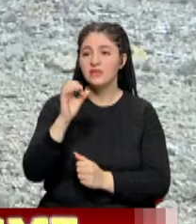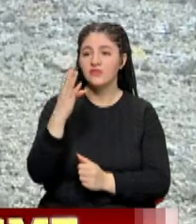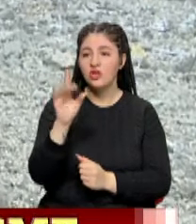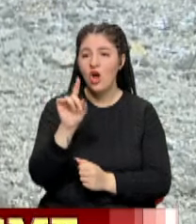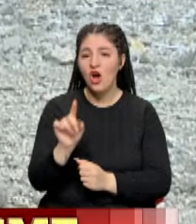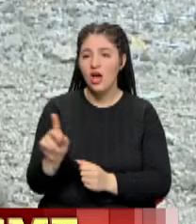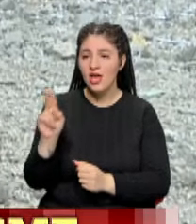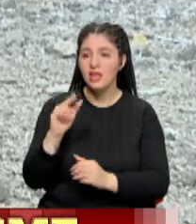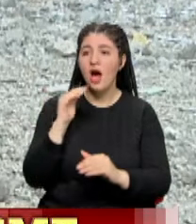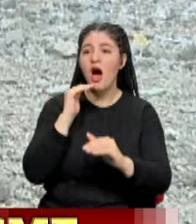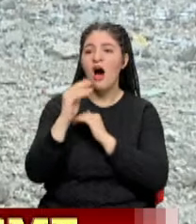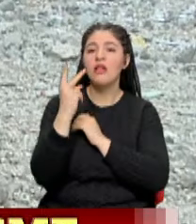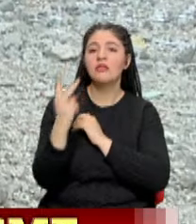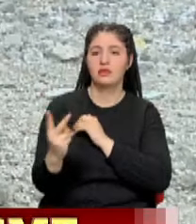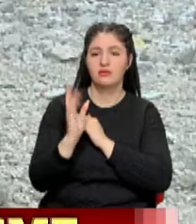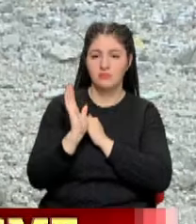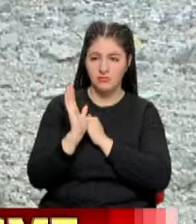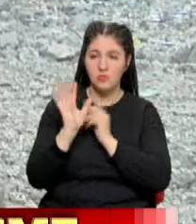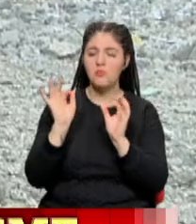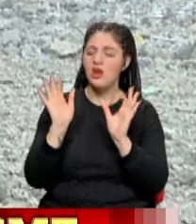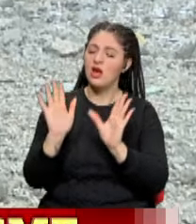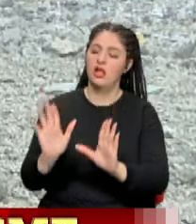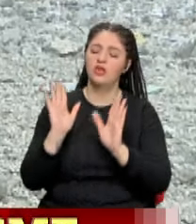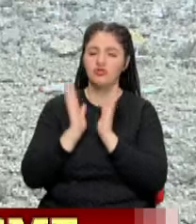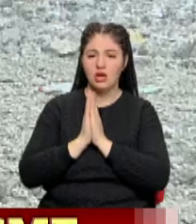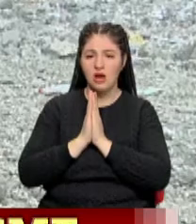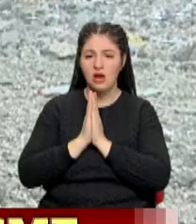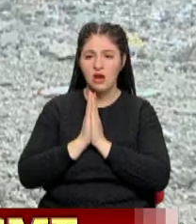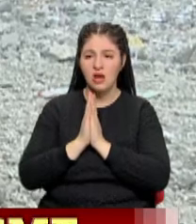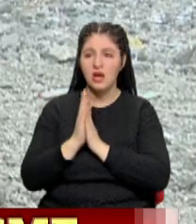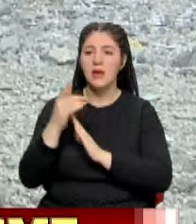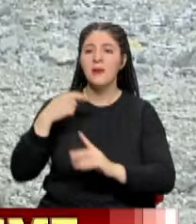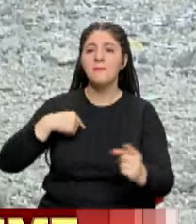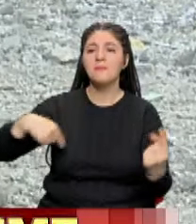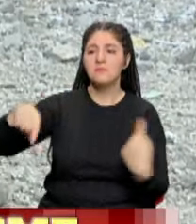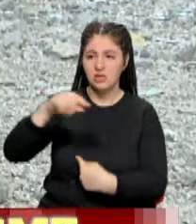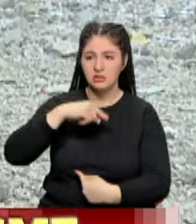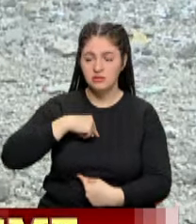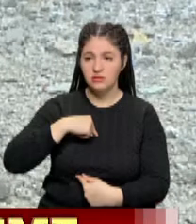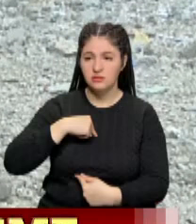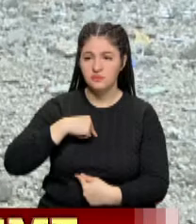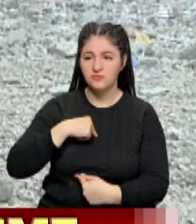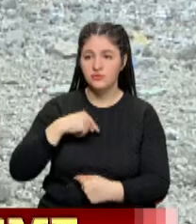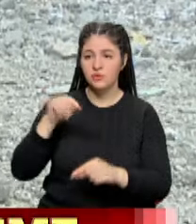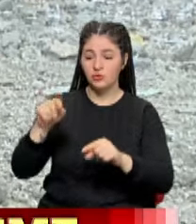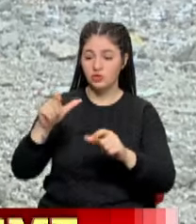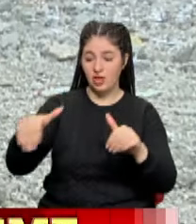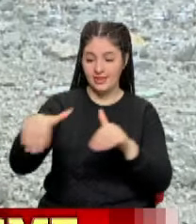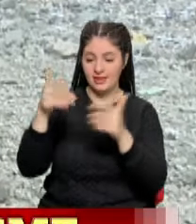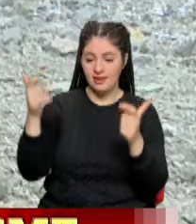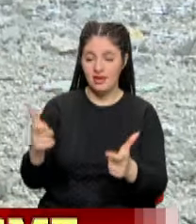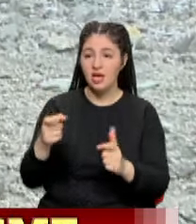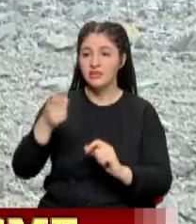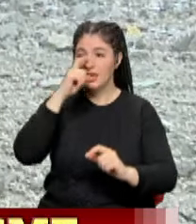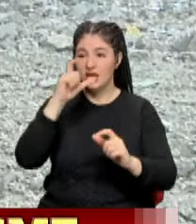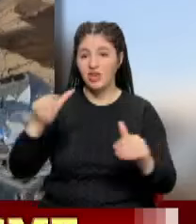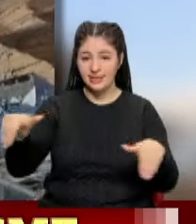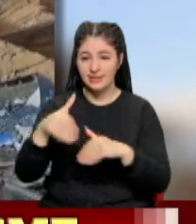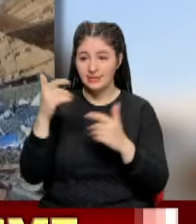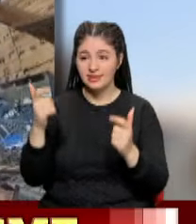04.17 halkındır. Ve böyle kalacaktır. Bizler bu caddede, Saray